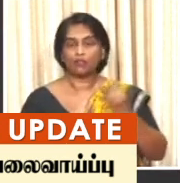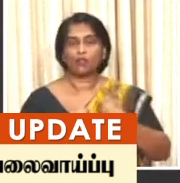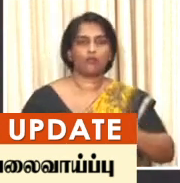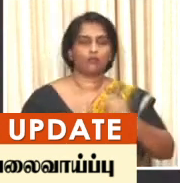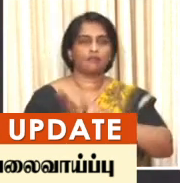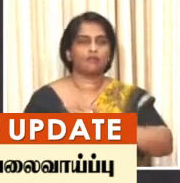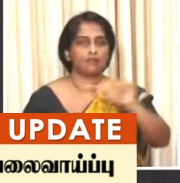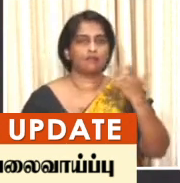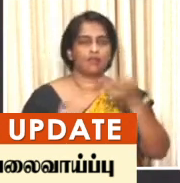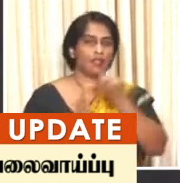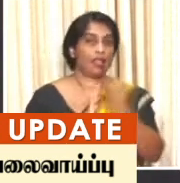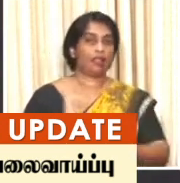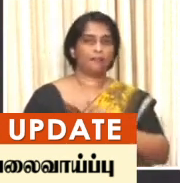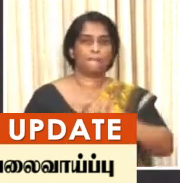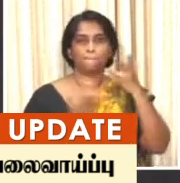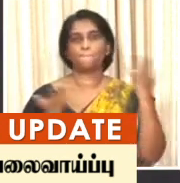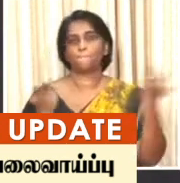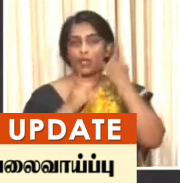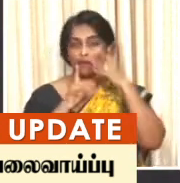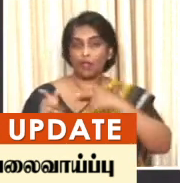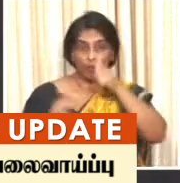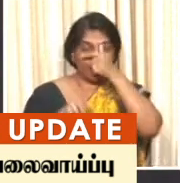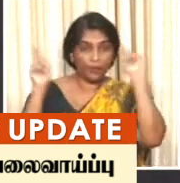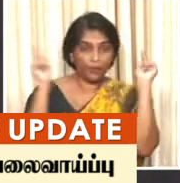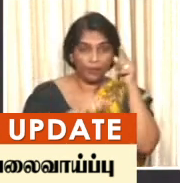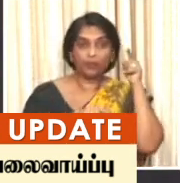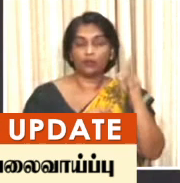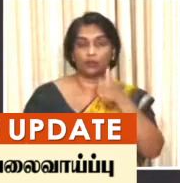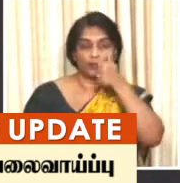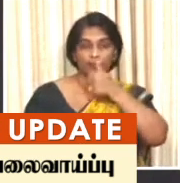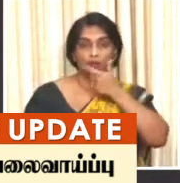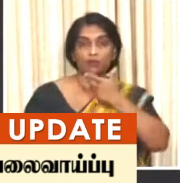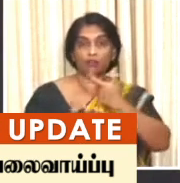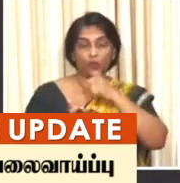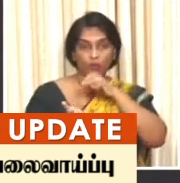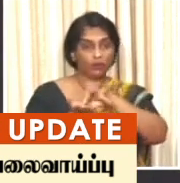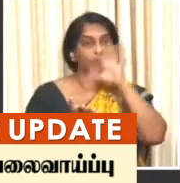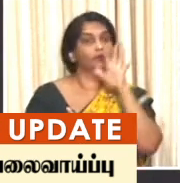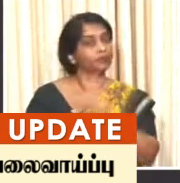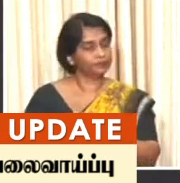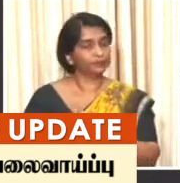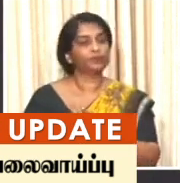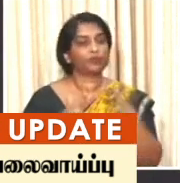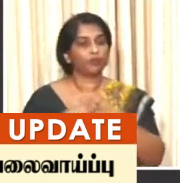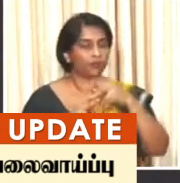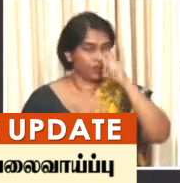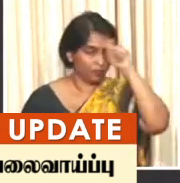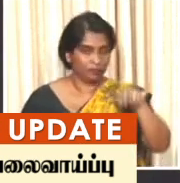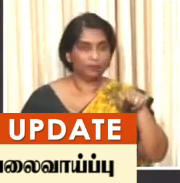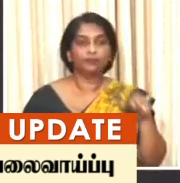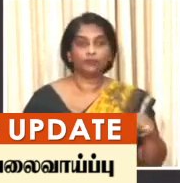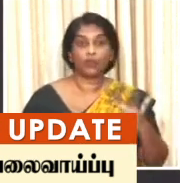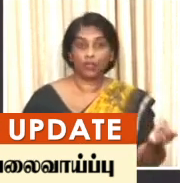මිනිස්සු ගන්නෙ නැහැ. අනිත් කාරණාව තමයි දැනට එහෙම ගිහිල්ලා ඉන්න අය. ඒ අයව නීත්‍යානුකූල කරන්න ගියාම මේ අපේ වාසුදේව නානයක්කාර මැතිතුමනි